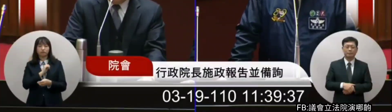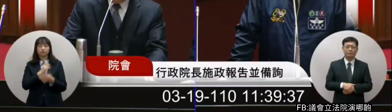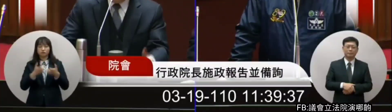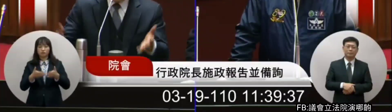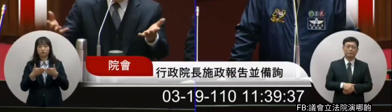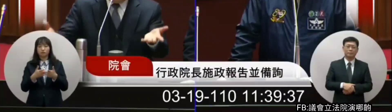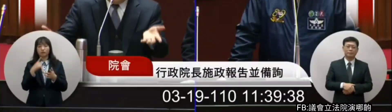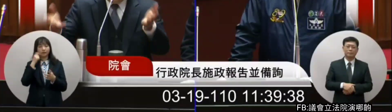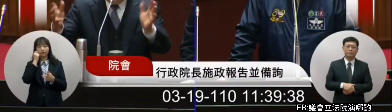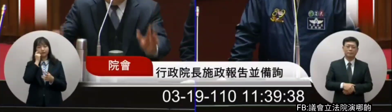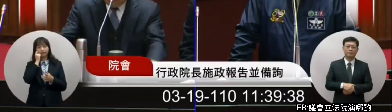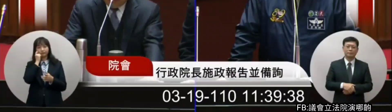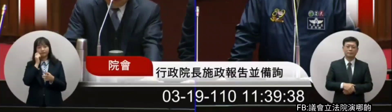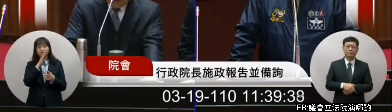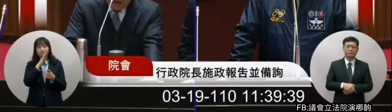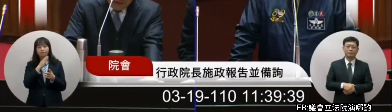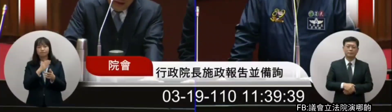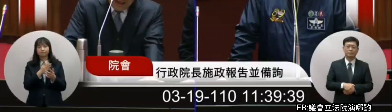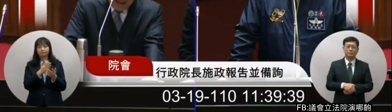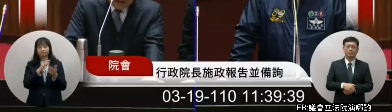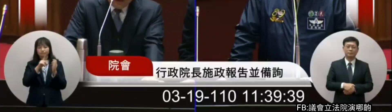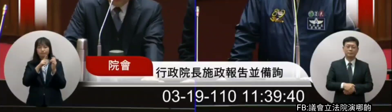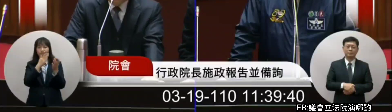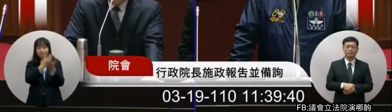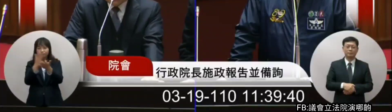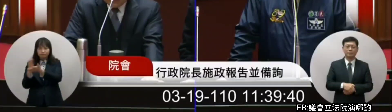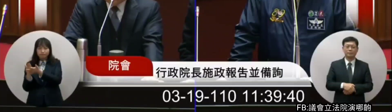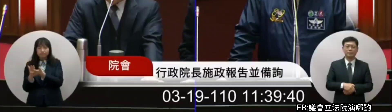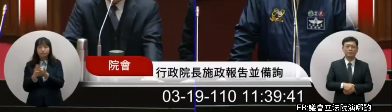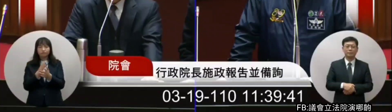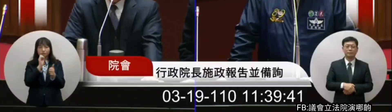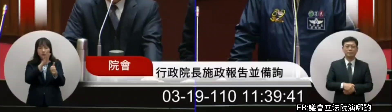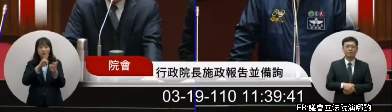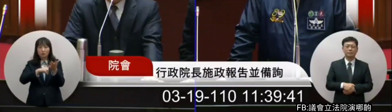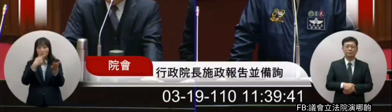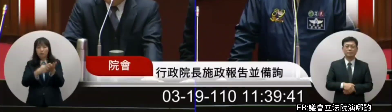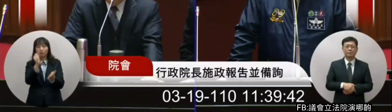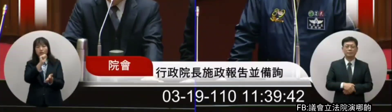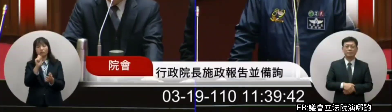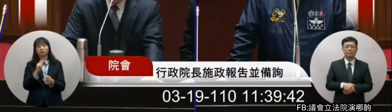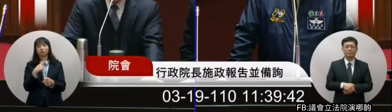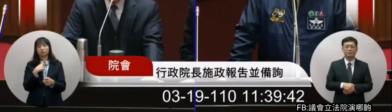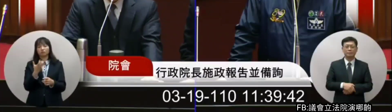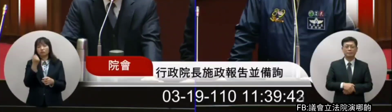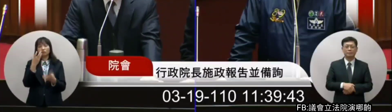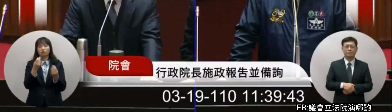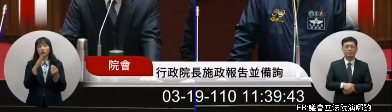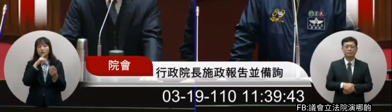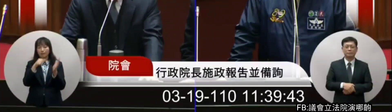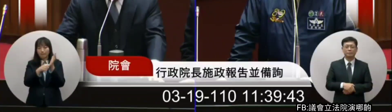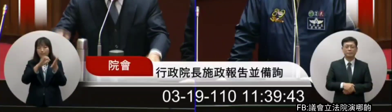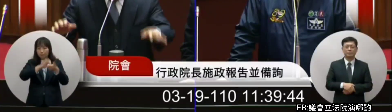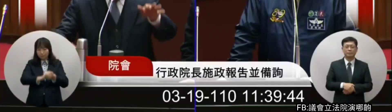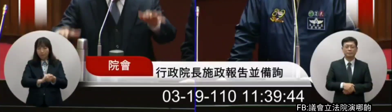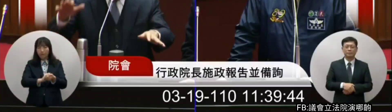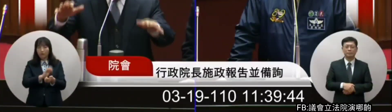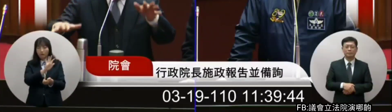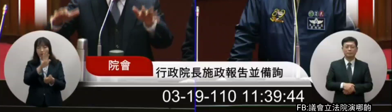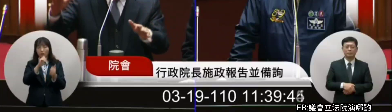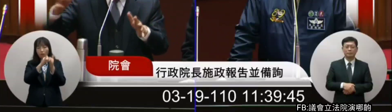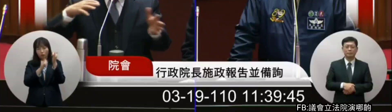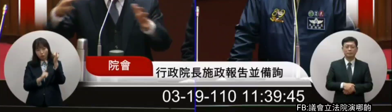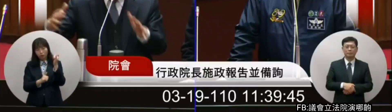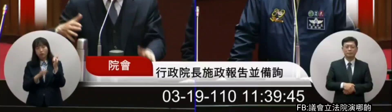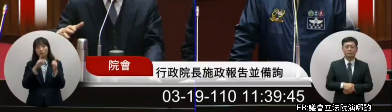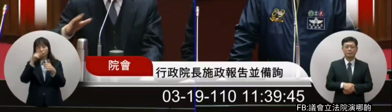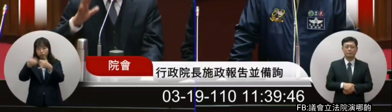我们也没有办法去妨碍人民行使。那至于名字定定，确实一代一代或者